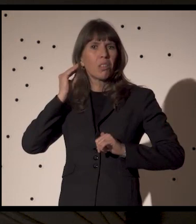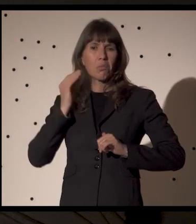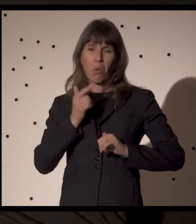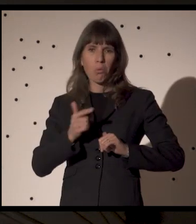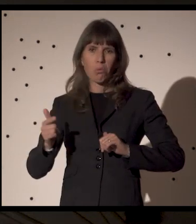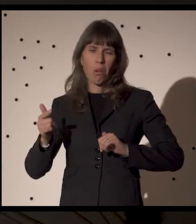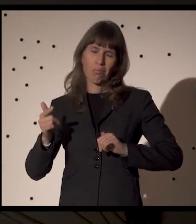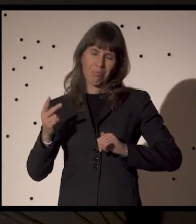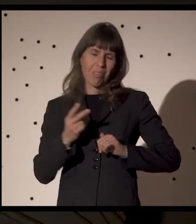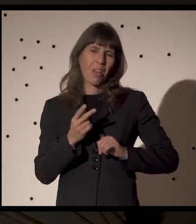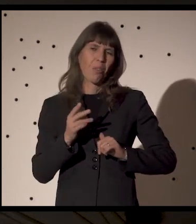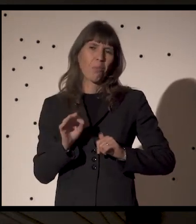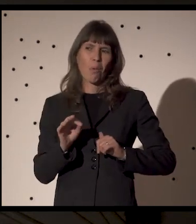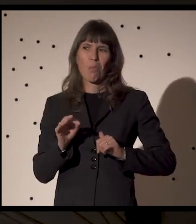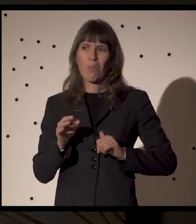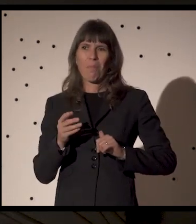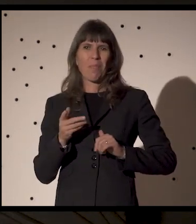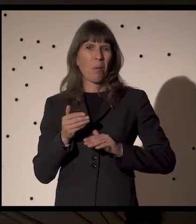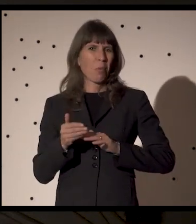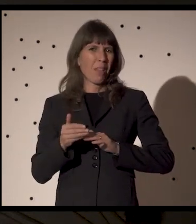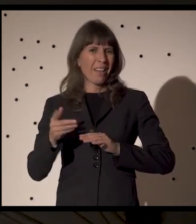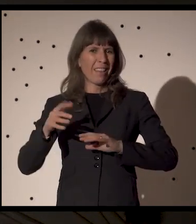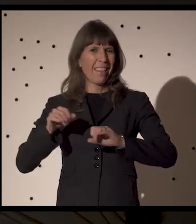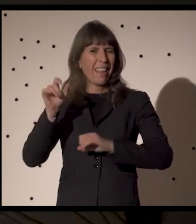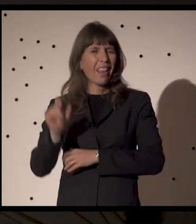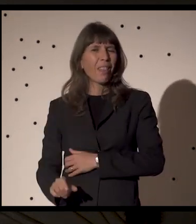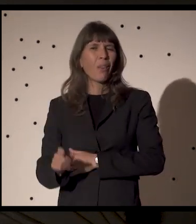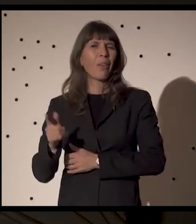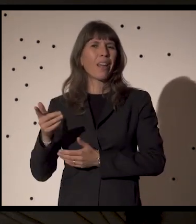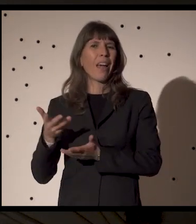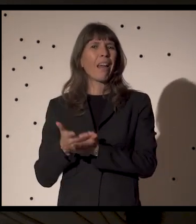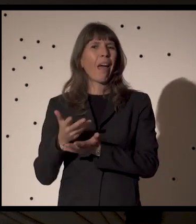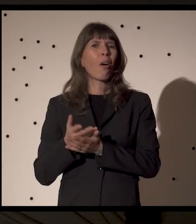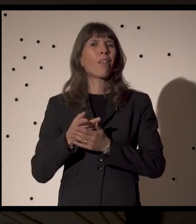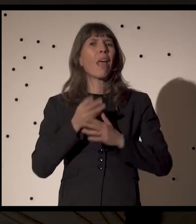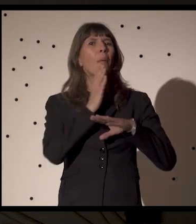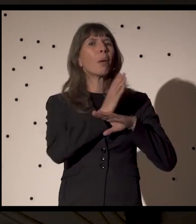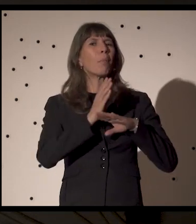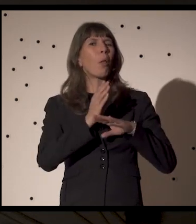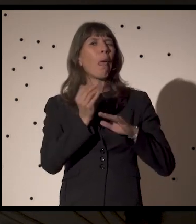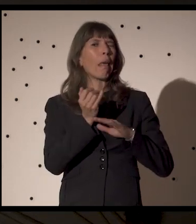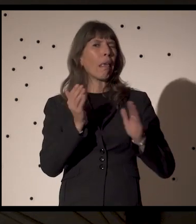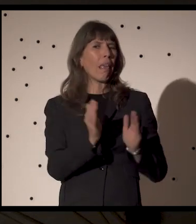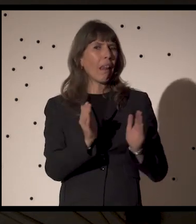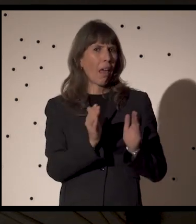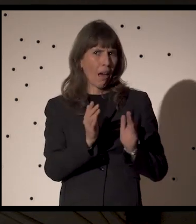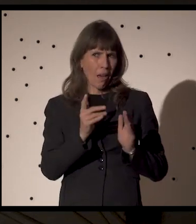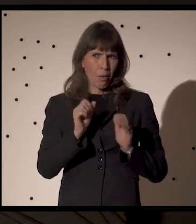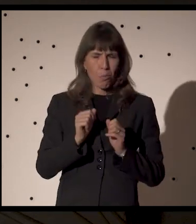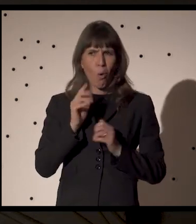di cui poi ci parlerà il direttore vado poi in quella direzione di aiutarci anche ad avere dei punti di vista